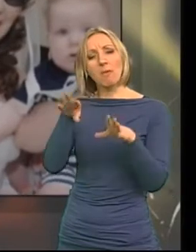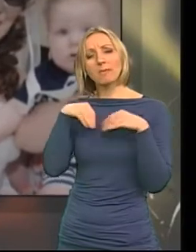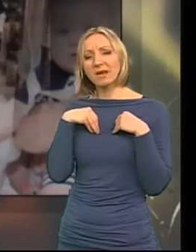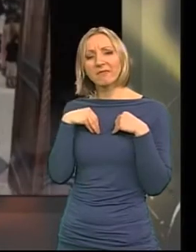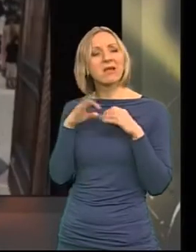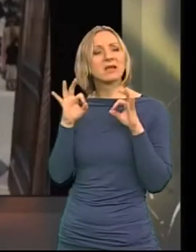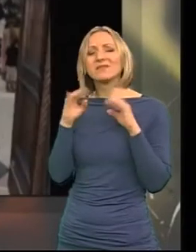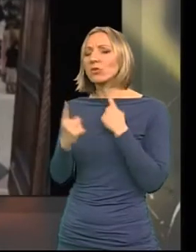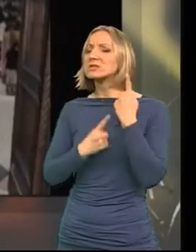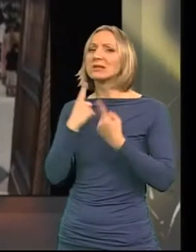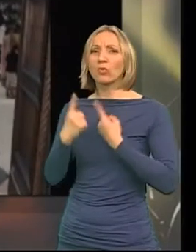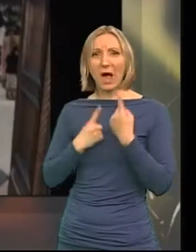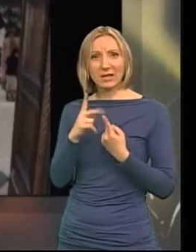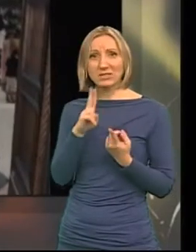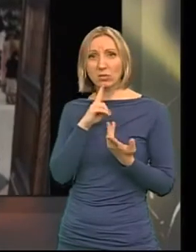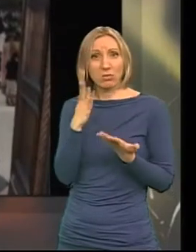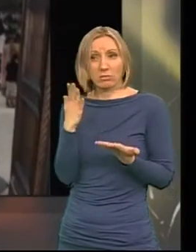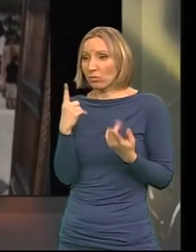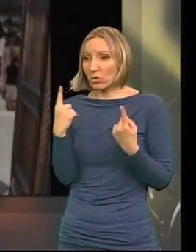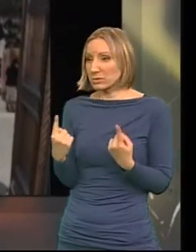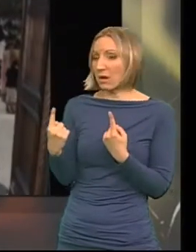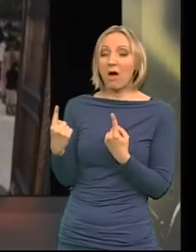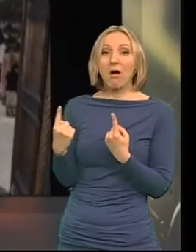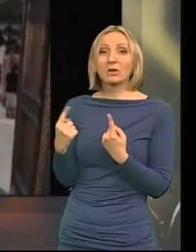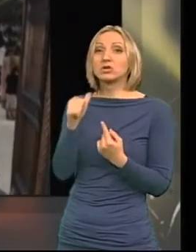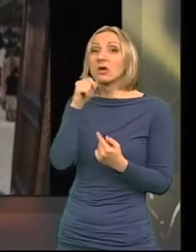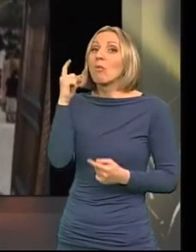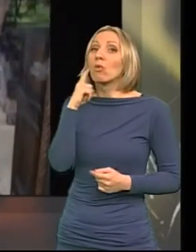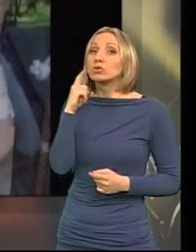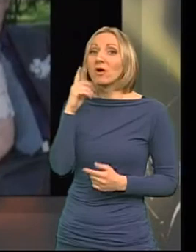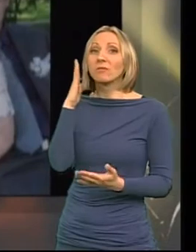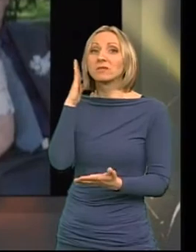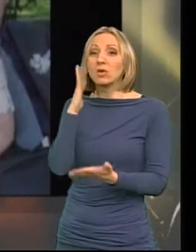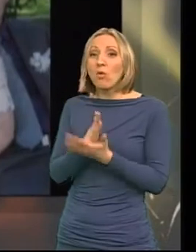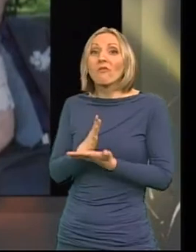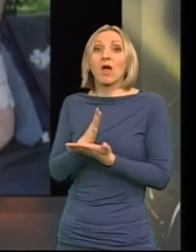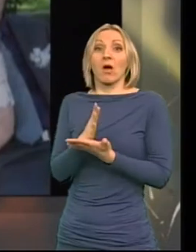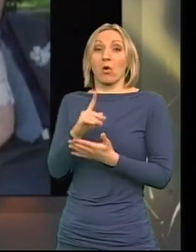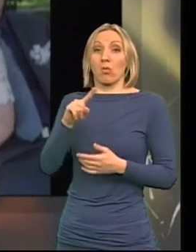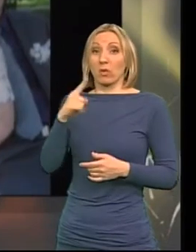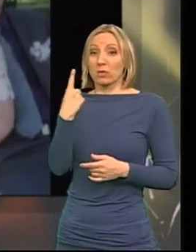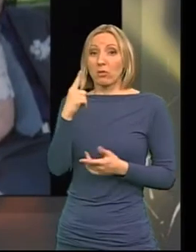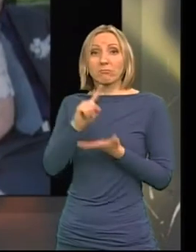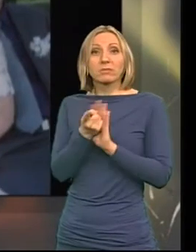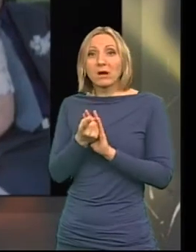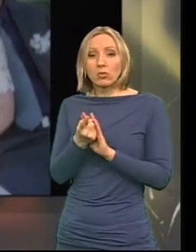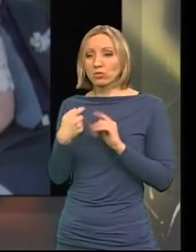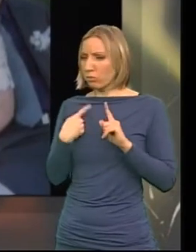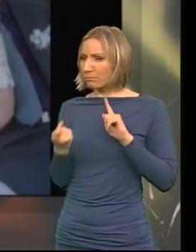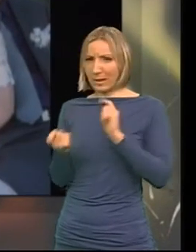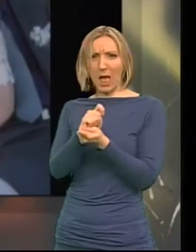svaku neku situaciju u kojoj se nađe i pokušavam uvek da se u datom trenutku